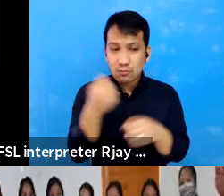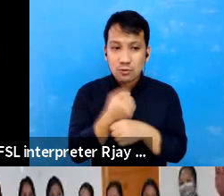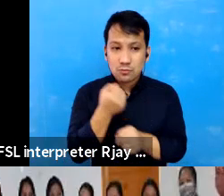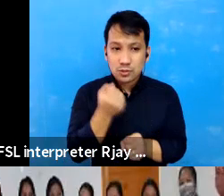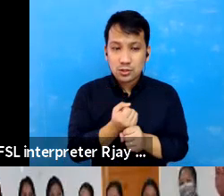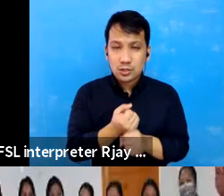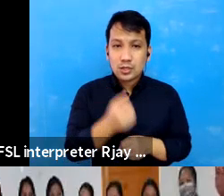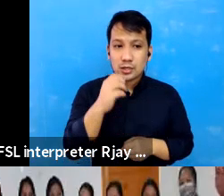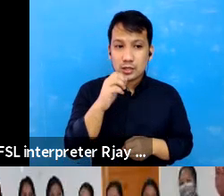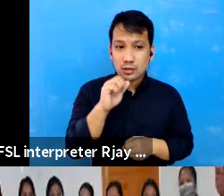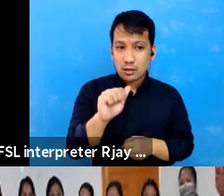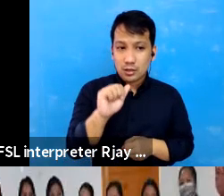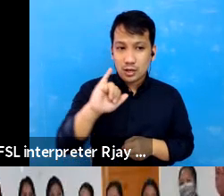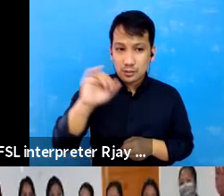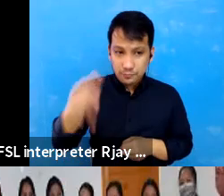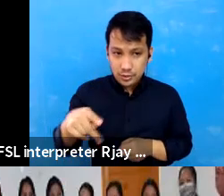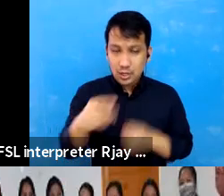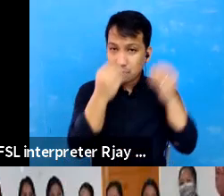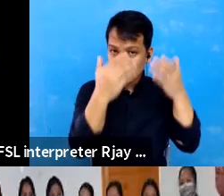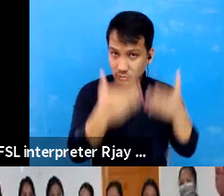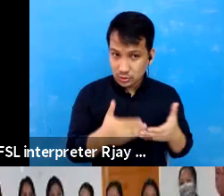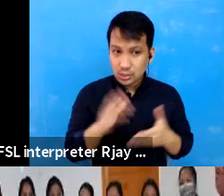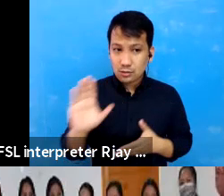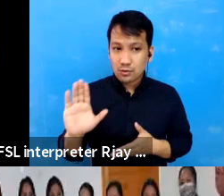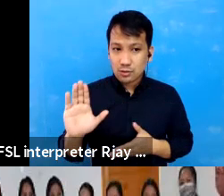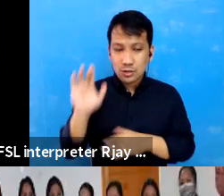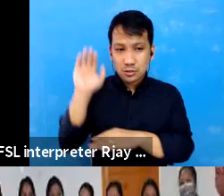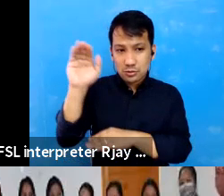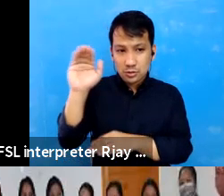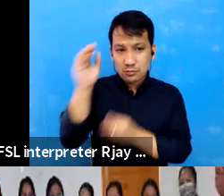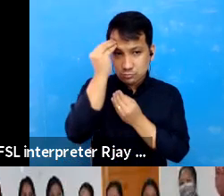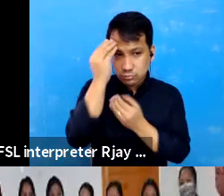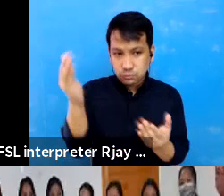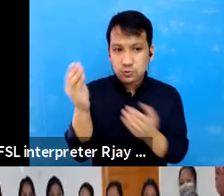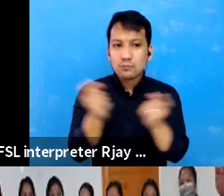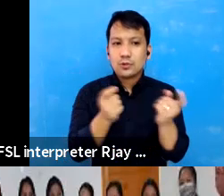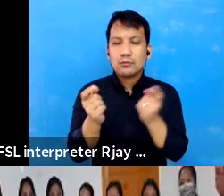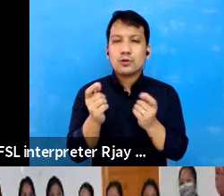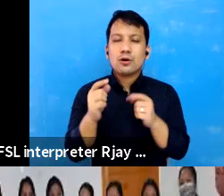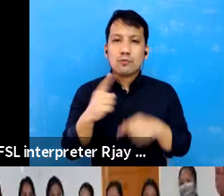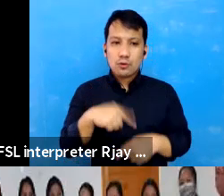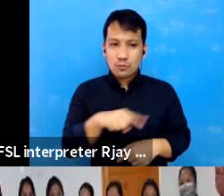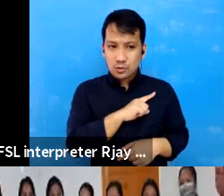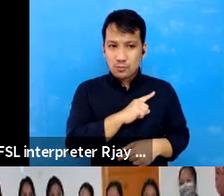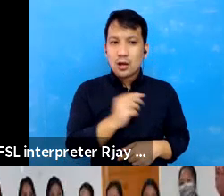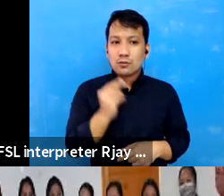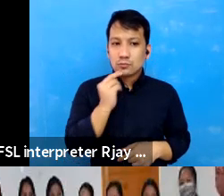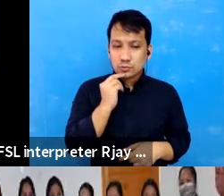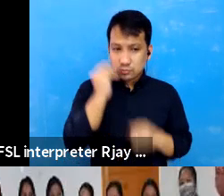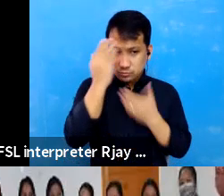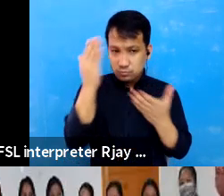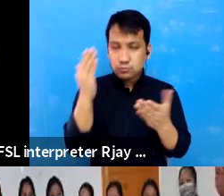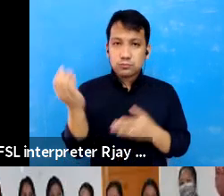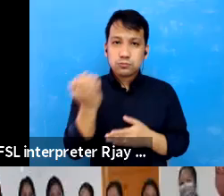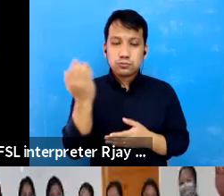ng EIP at ang mga guro na rin ang aming tinatalagang Information Management Officer para sa Nutrition in